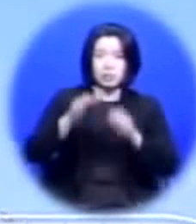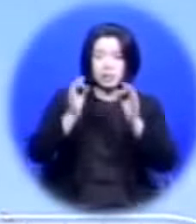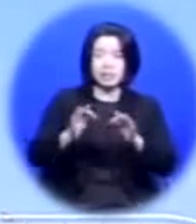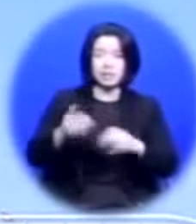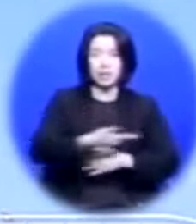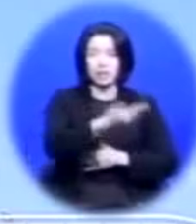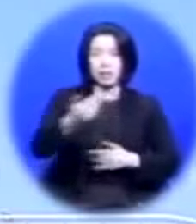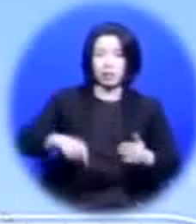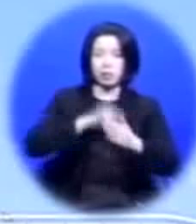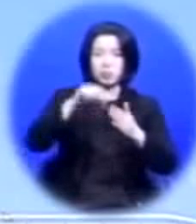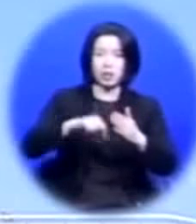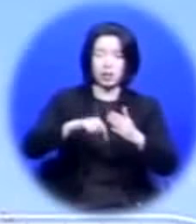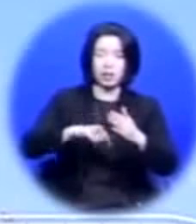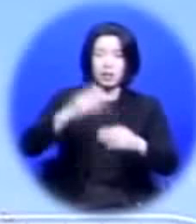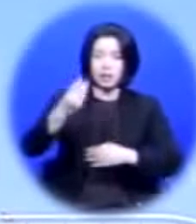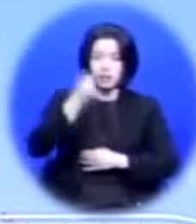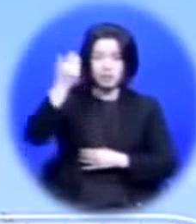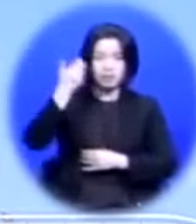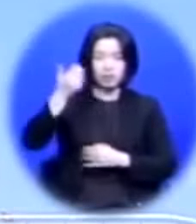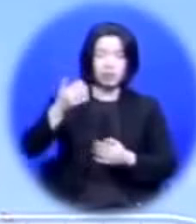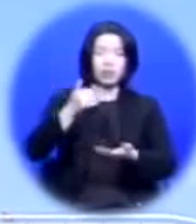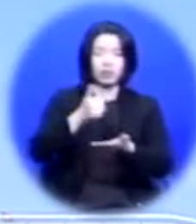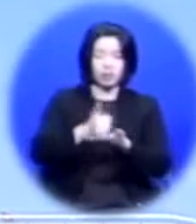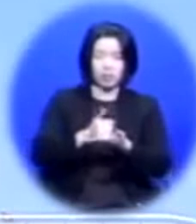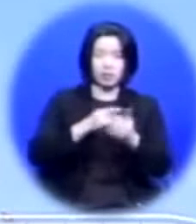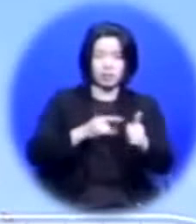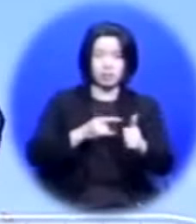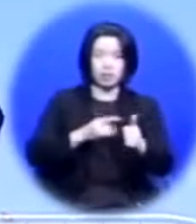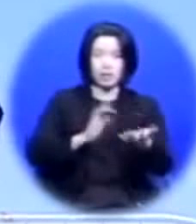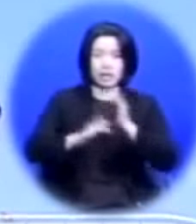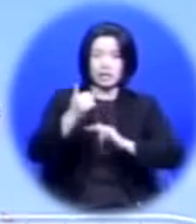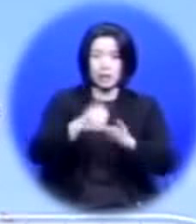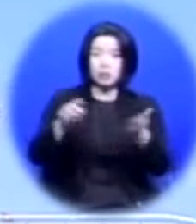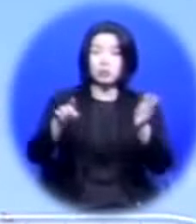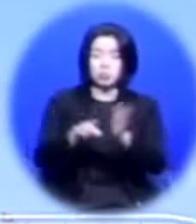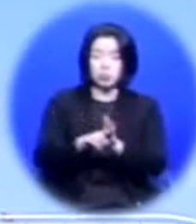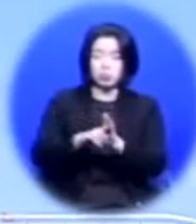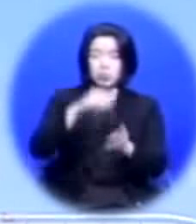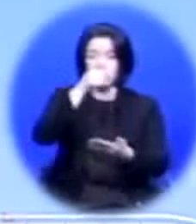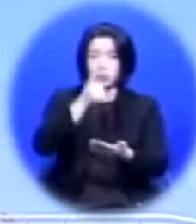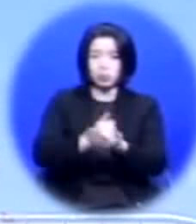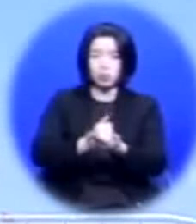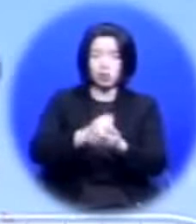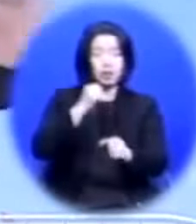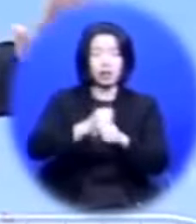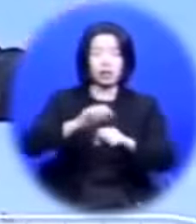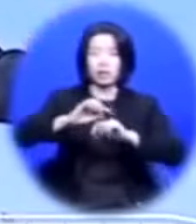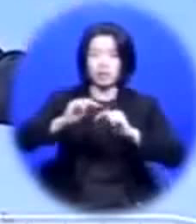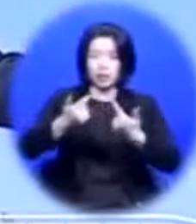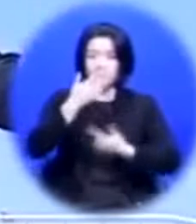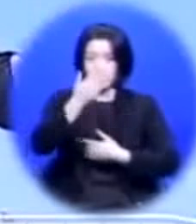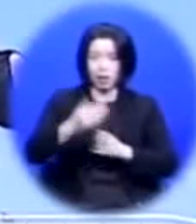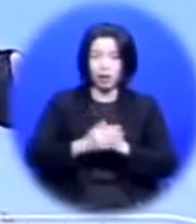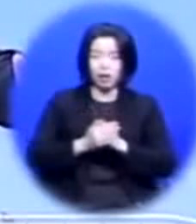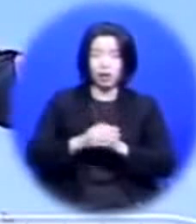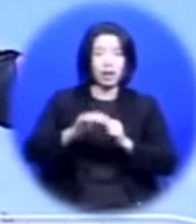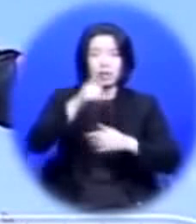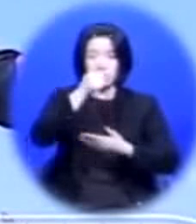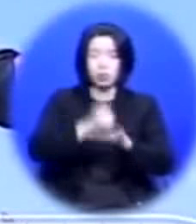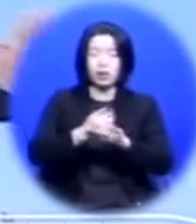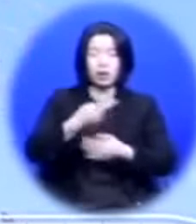여러분 안에 성령께서 예수 믿으면 죄 안 짓게 돼 죄 안 짓는 사람이 돼